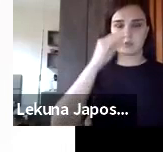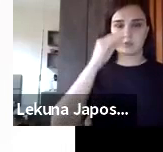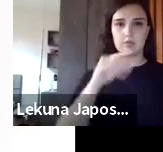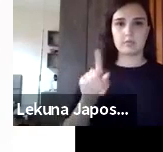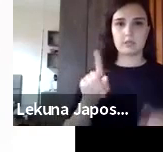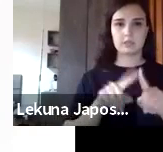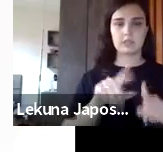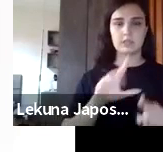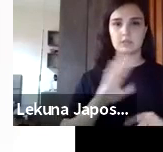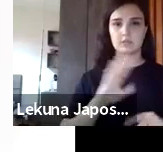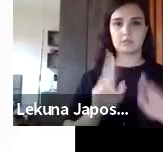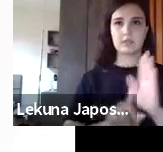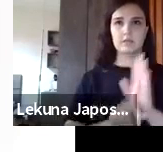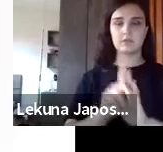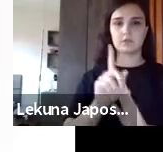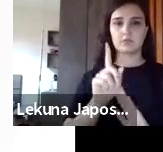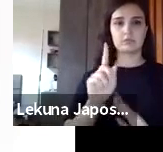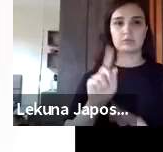ქონდათ. დავიწყოთ იმით, რომ